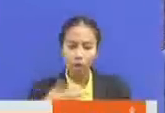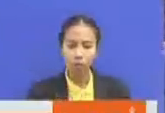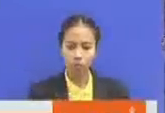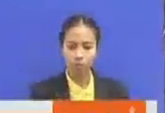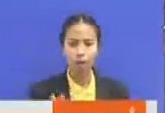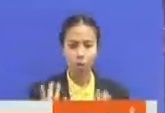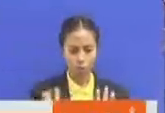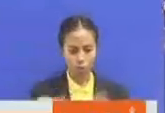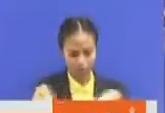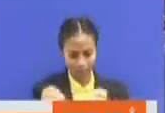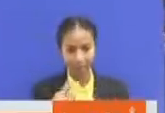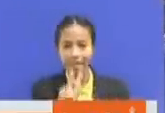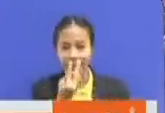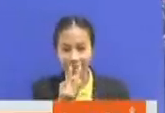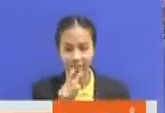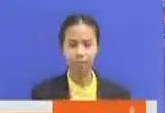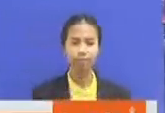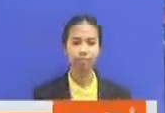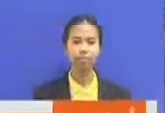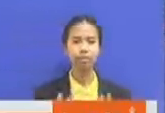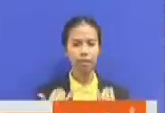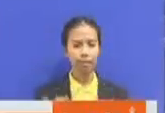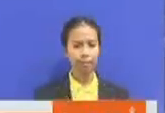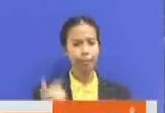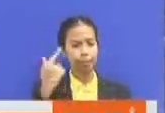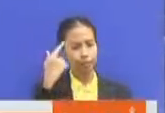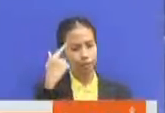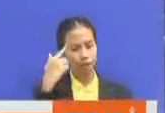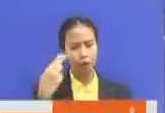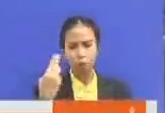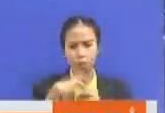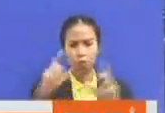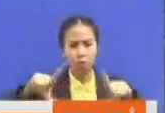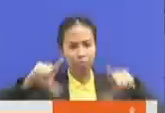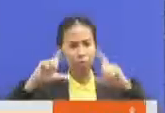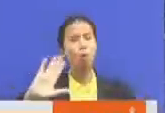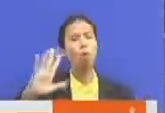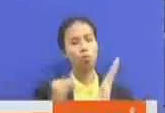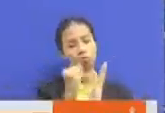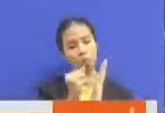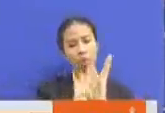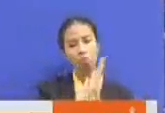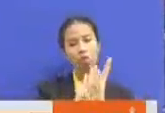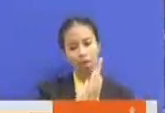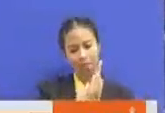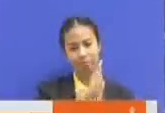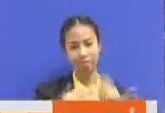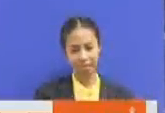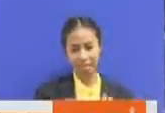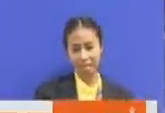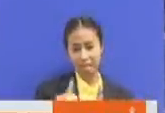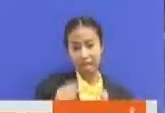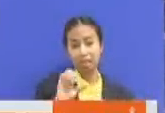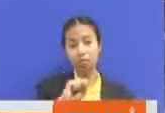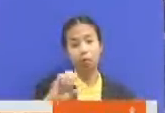แข่งขันนั่นเองค่ะฮะและอีกจุดนึงนะคะที่การเลือกที่มีความแตกต่างกันก็คือ